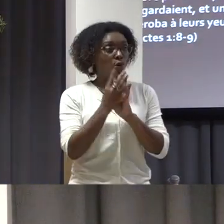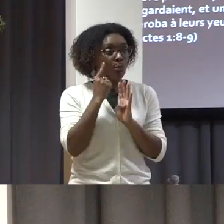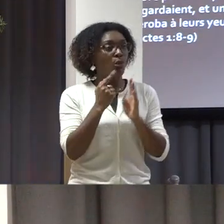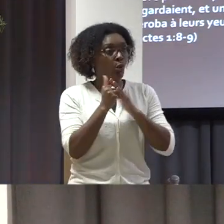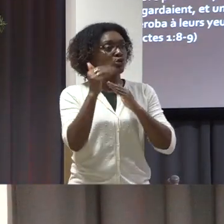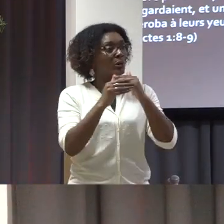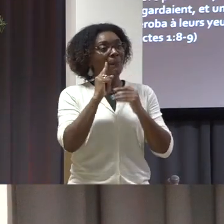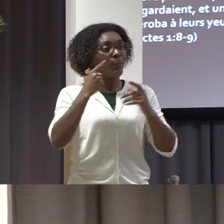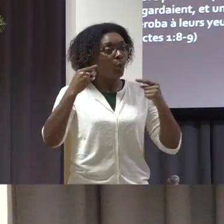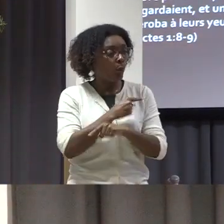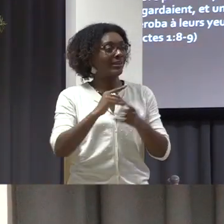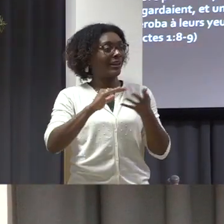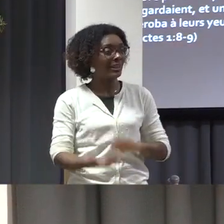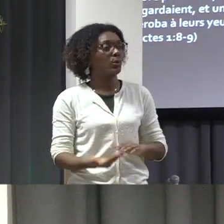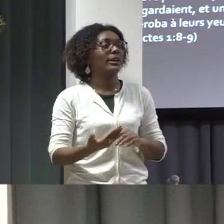pêcher